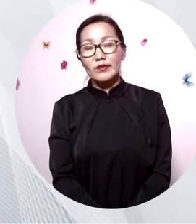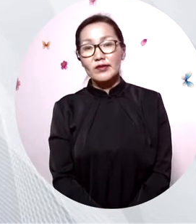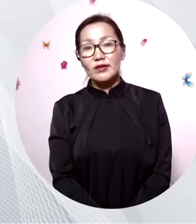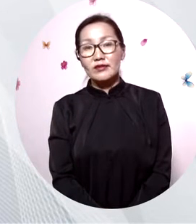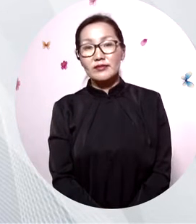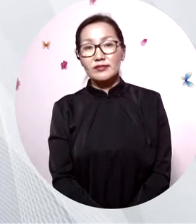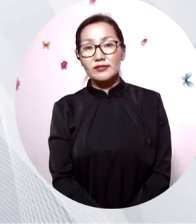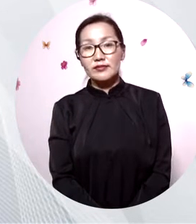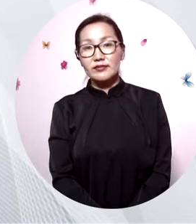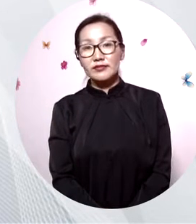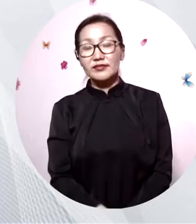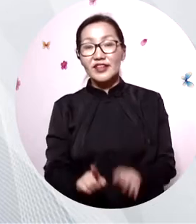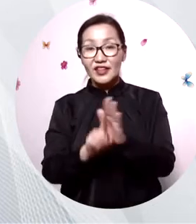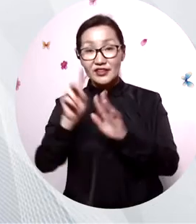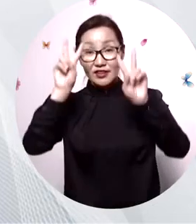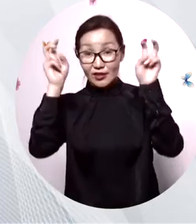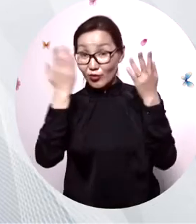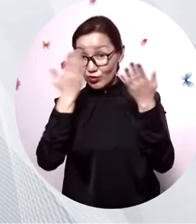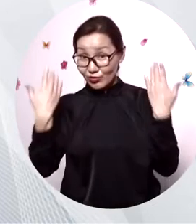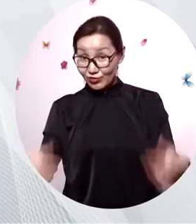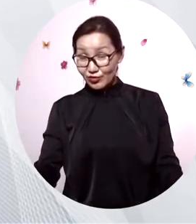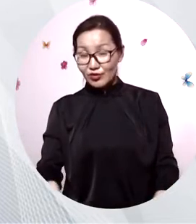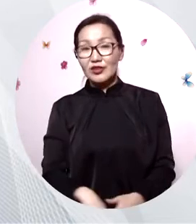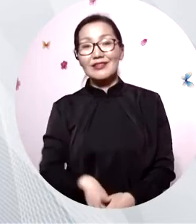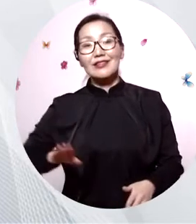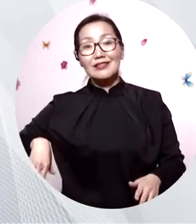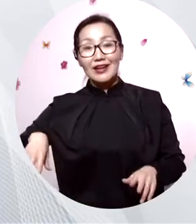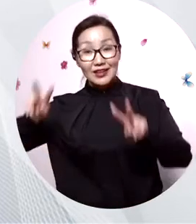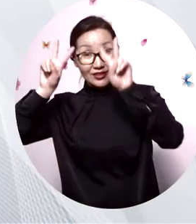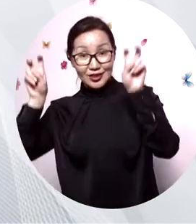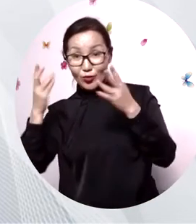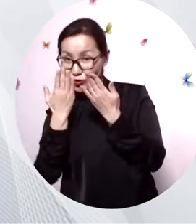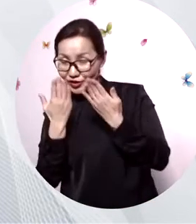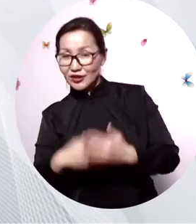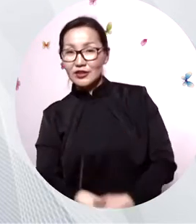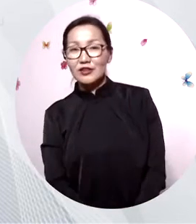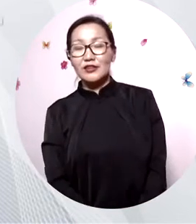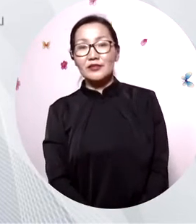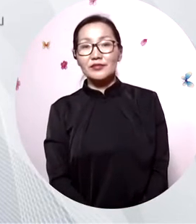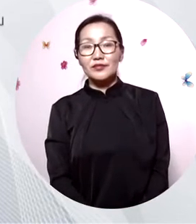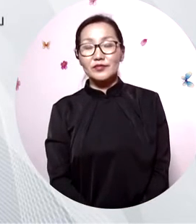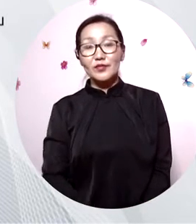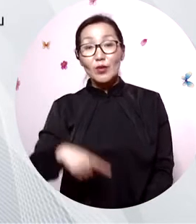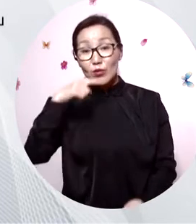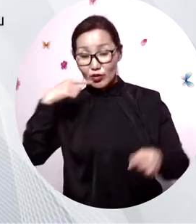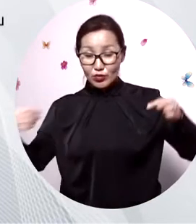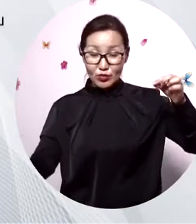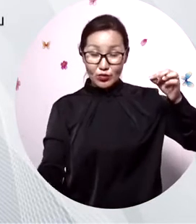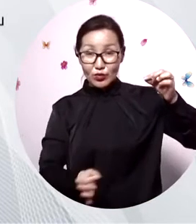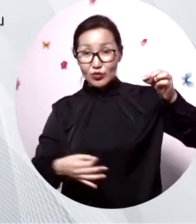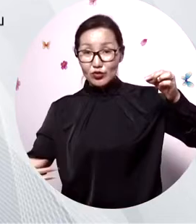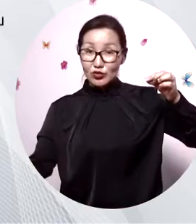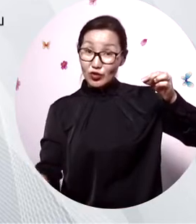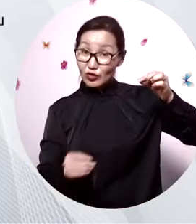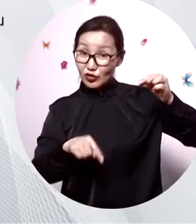үнд бичүүлсэн байна. Эхний ихшээ уншсан баг. Дараагийн ихийг гаргая багш нь. Морин